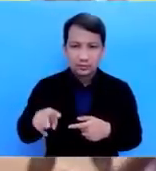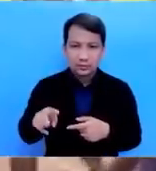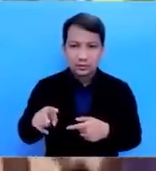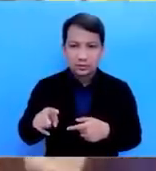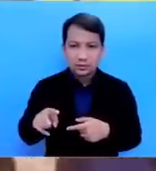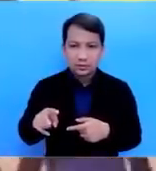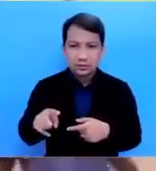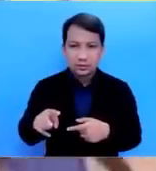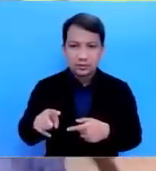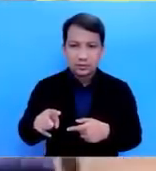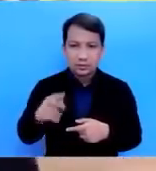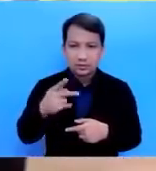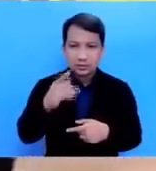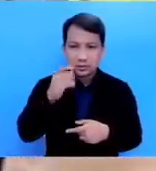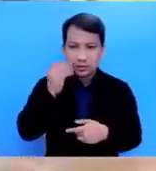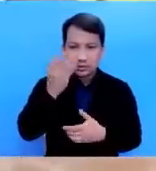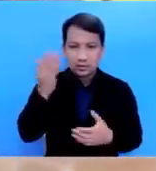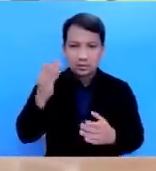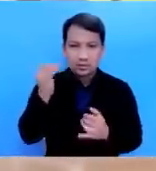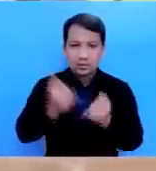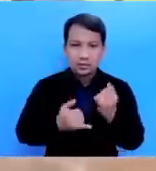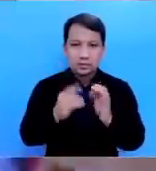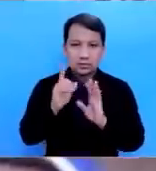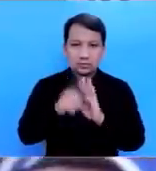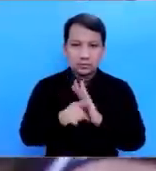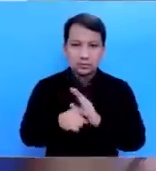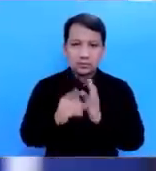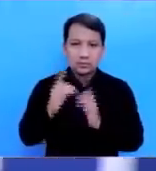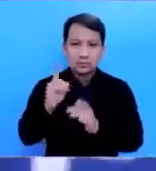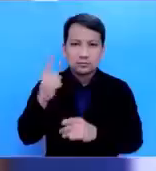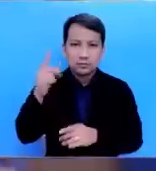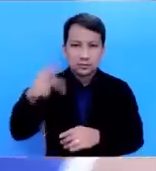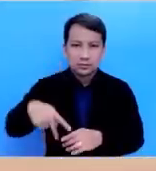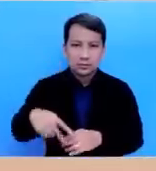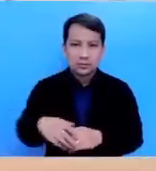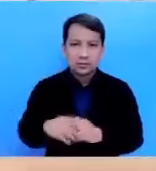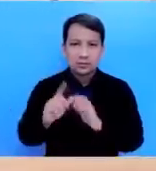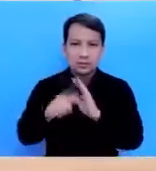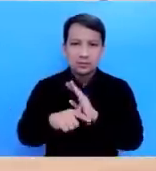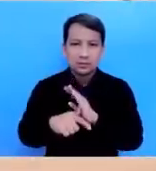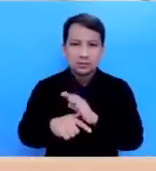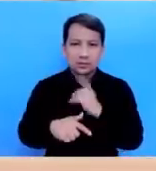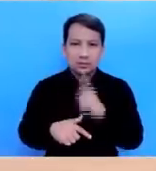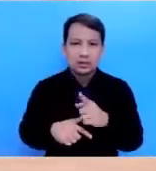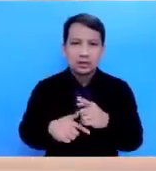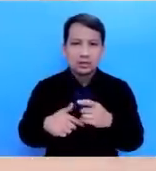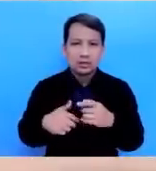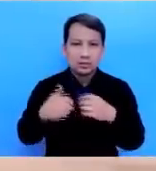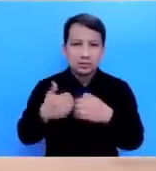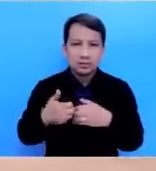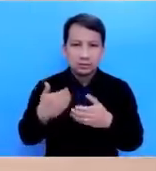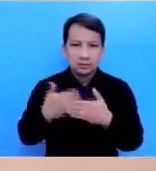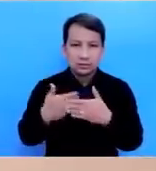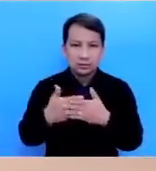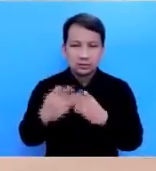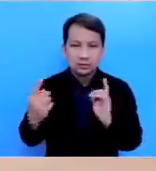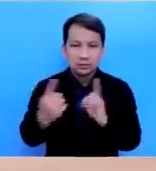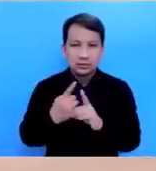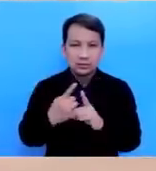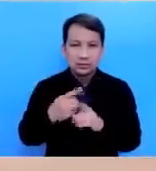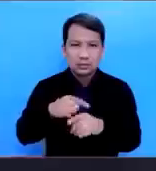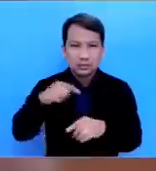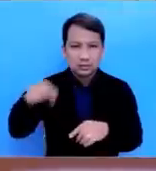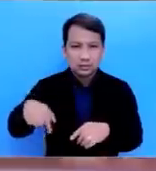Lordy Casajero sa huling minuto ng first half. Maya-maya, makikitang lumapit si Casajero sa bench ng San